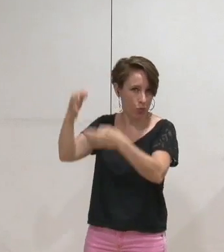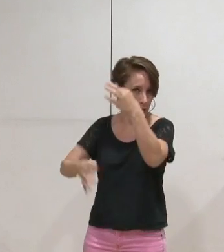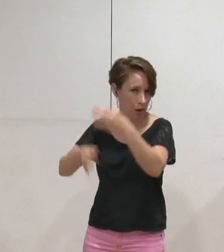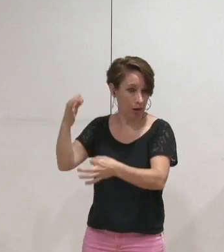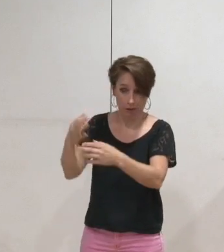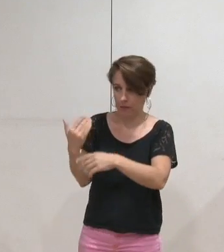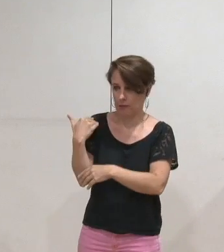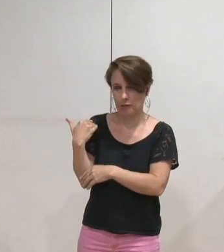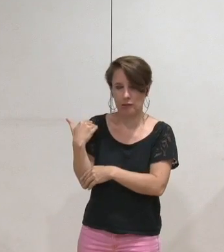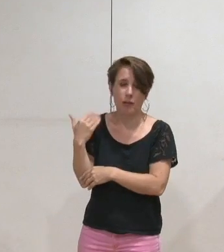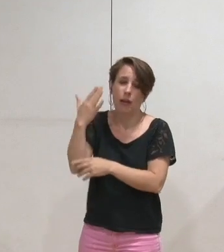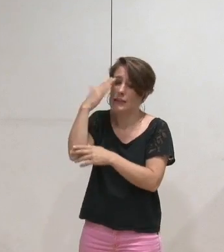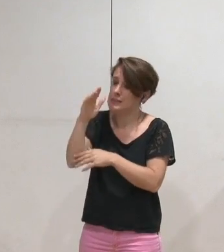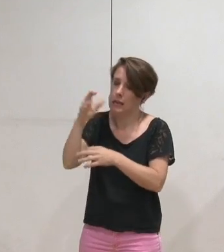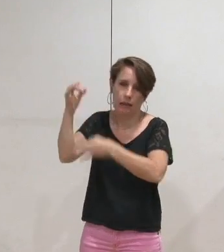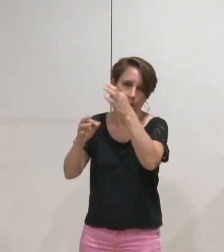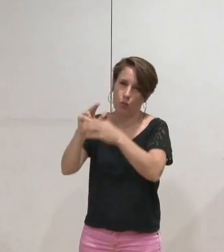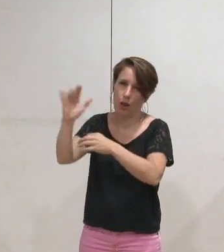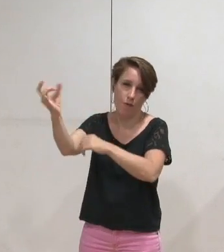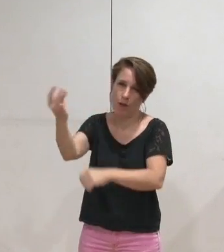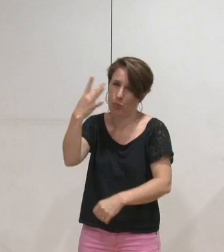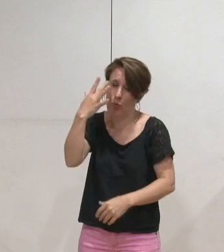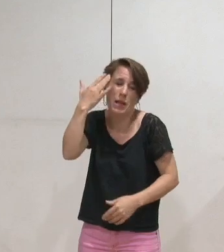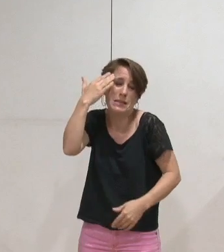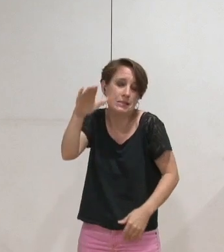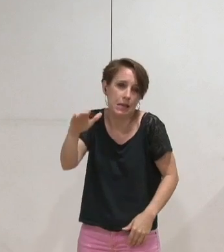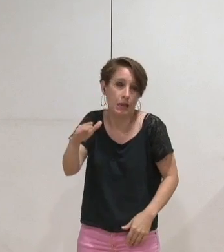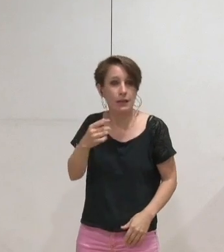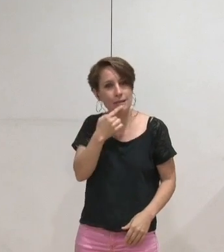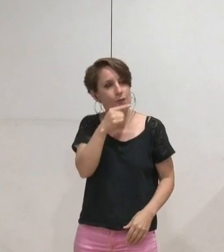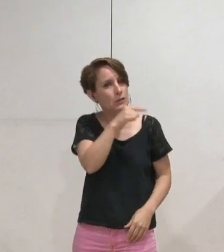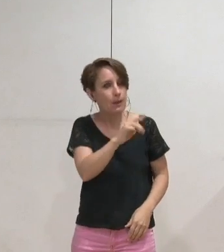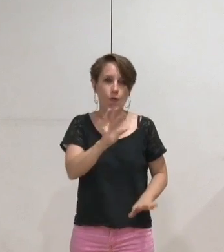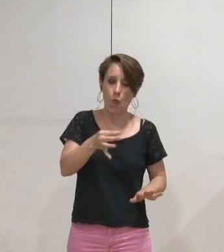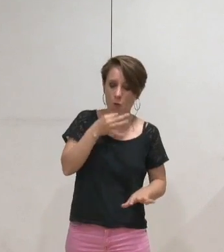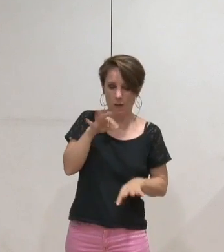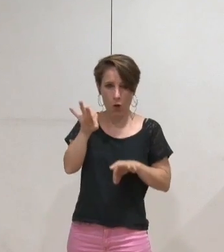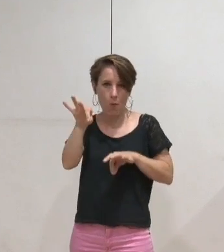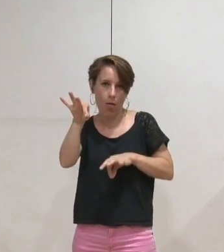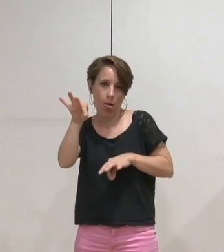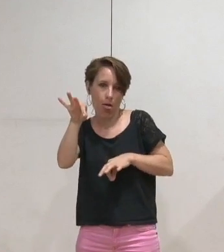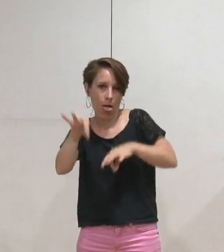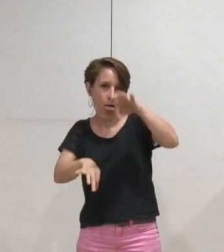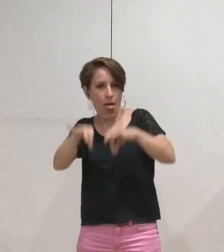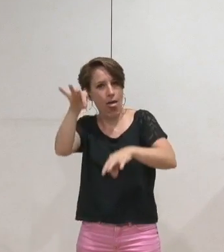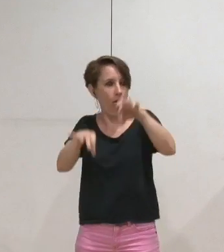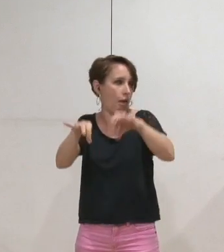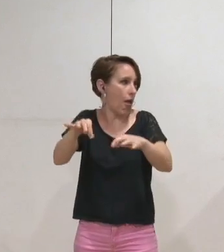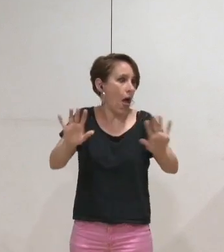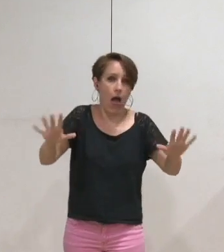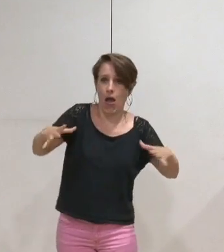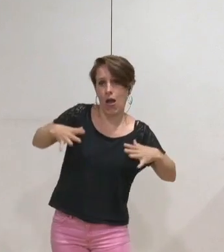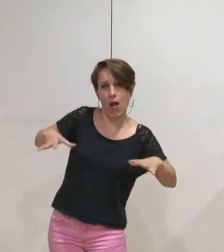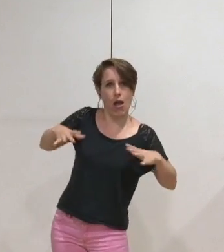saviez que vous alliez être débouté et que donc vous avez instrumentalisé une procédure judiciaire